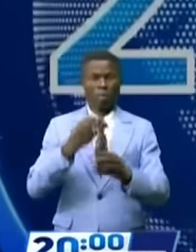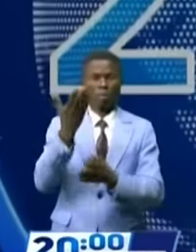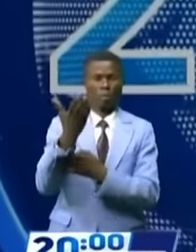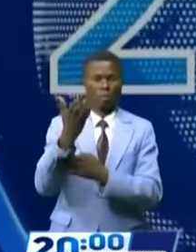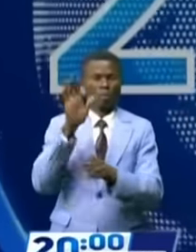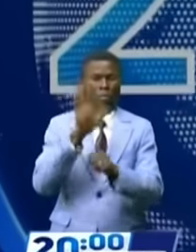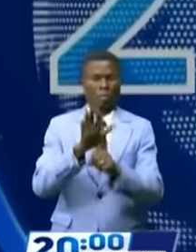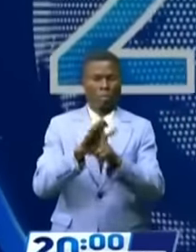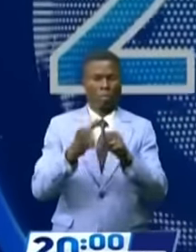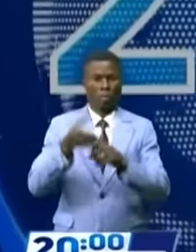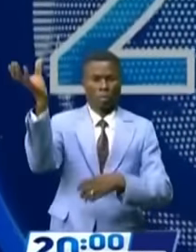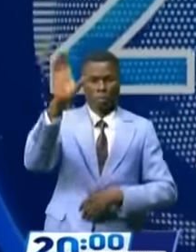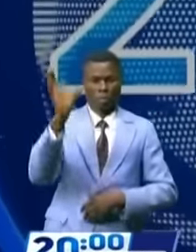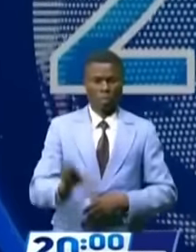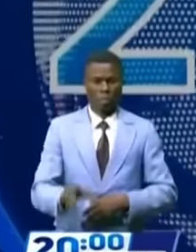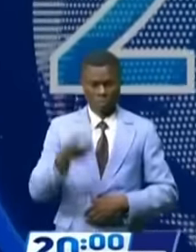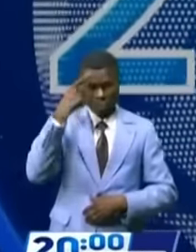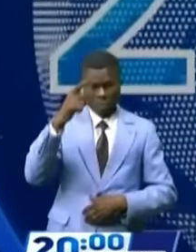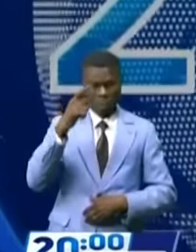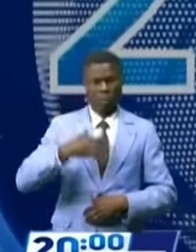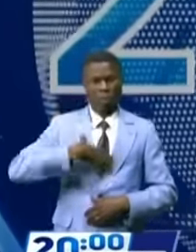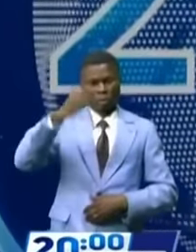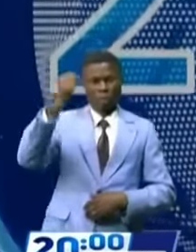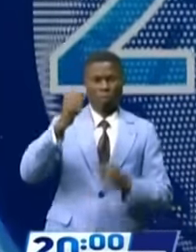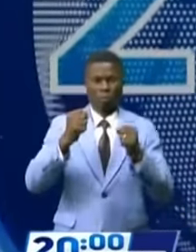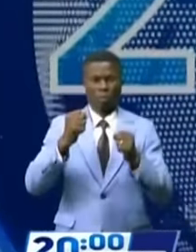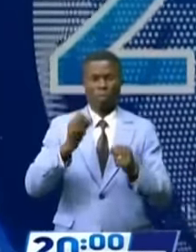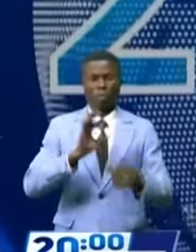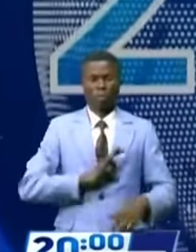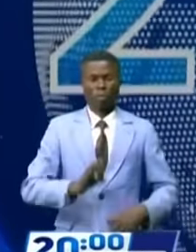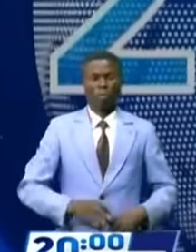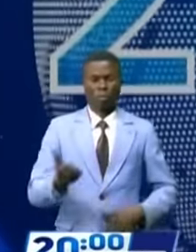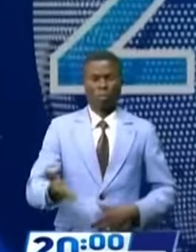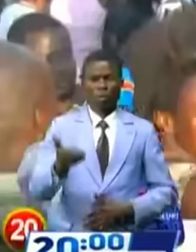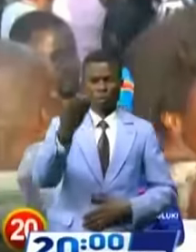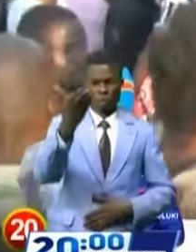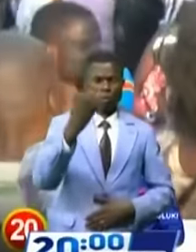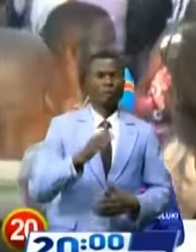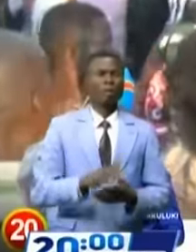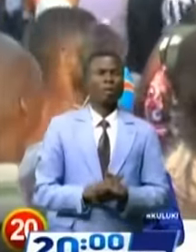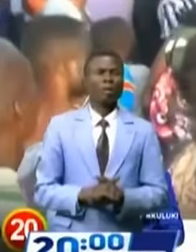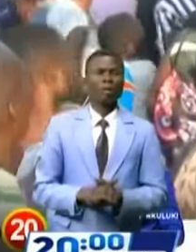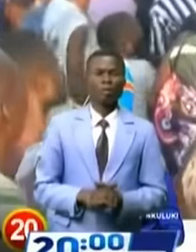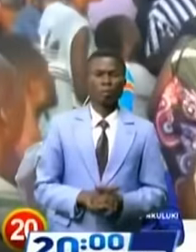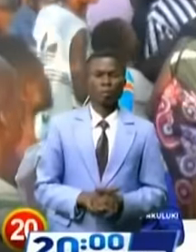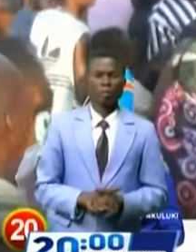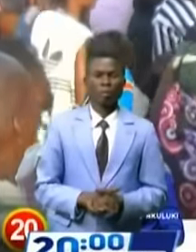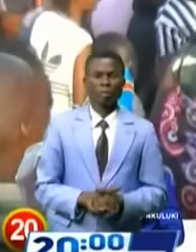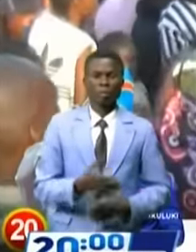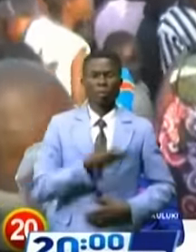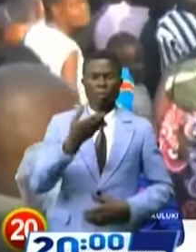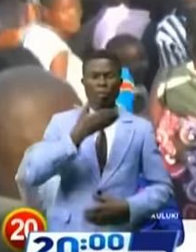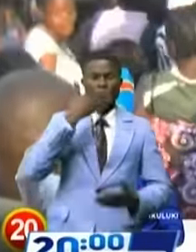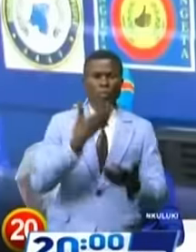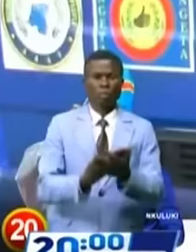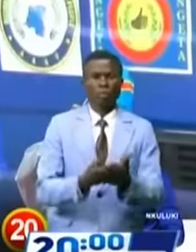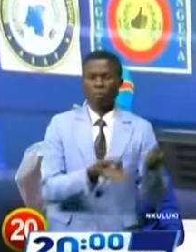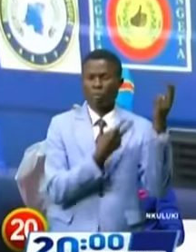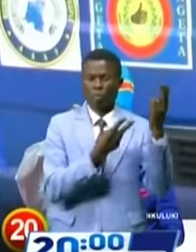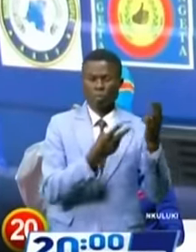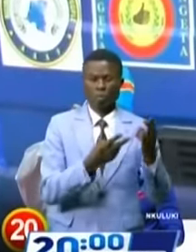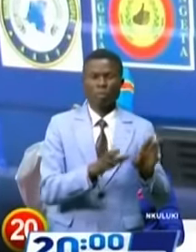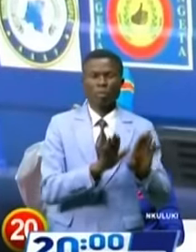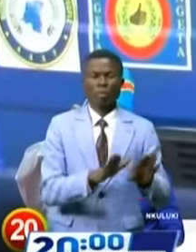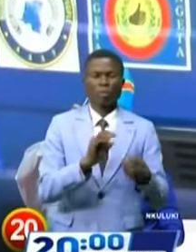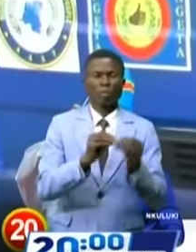des foules au Congo central pour une victoire voulue certaine. Aux âmes bien-nées, la valeur n'entend